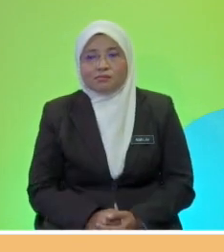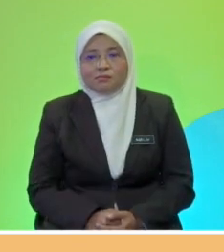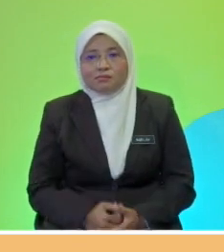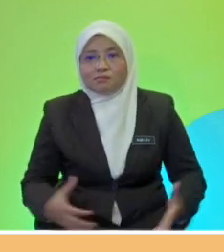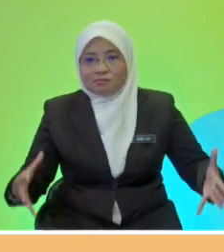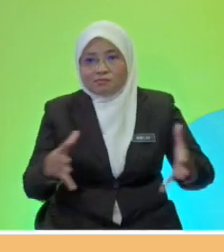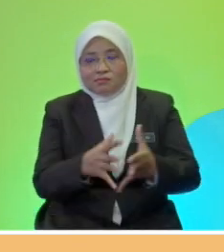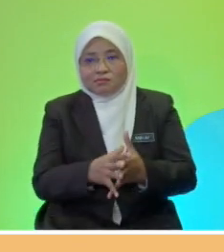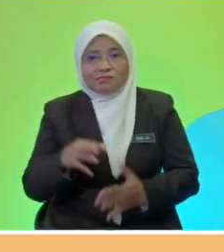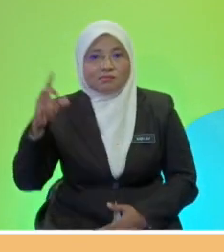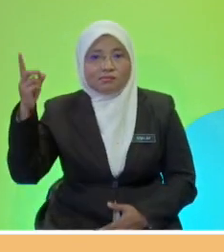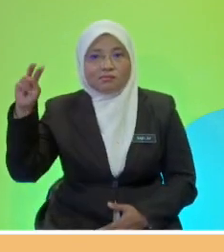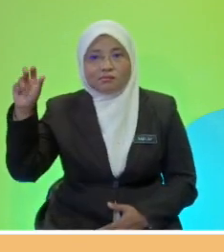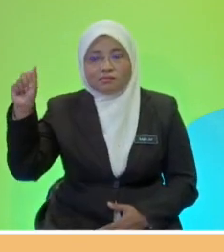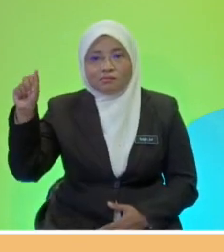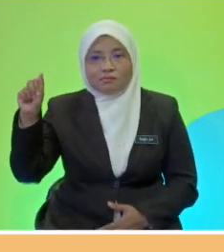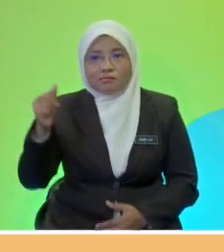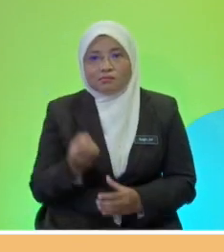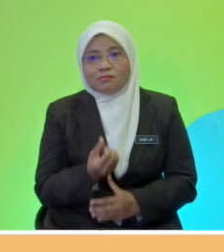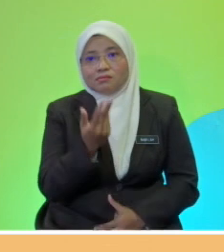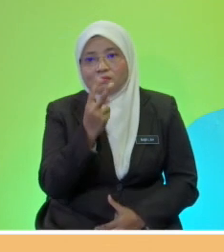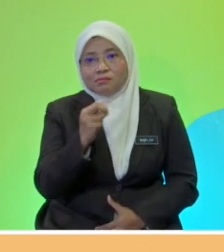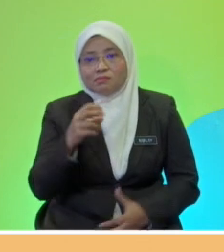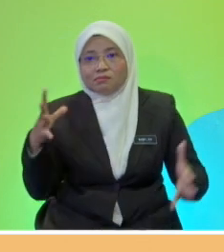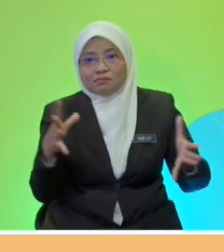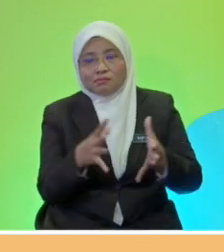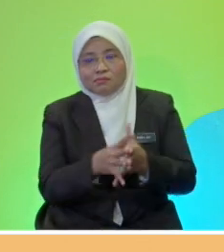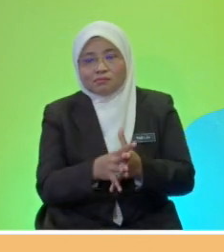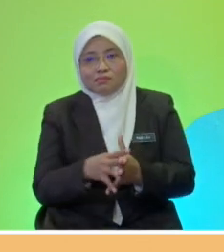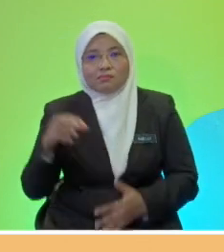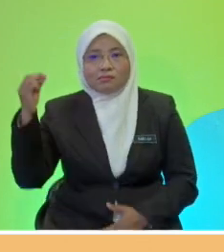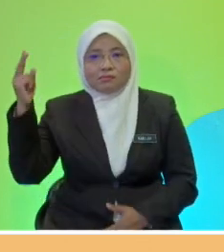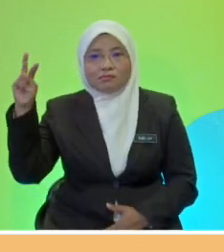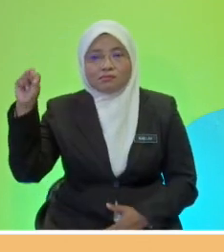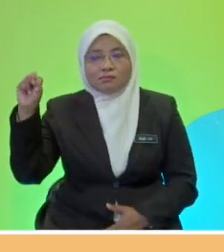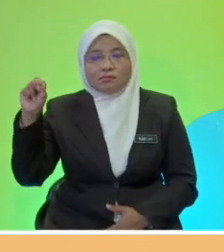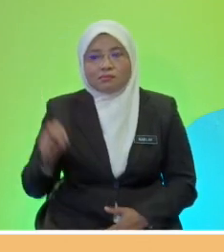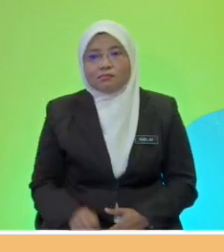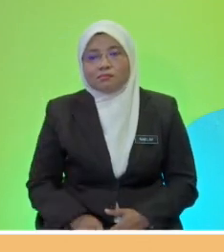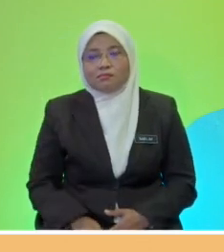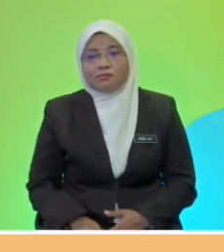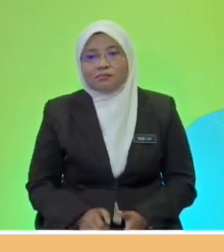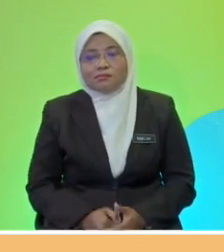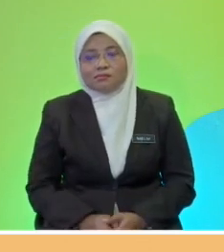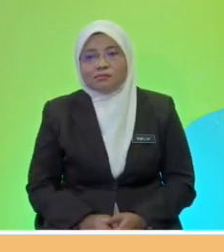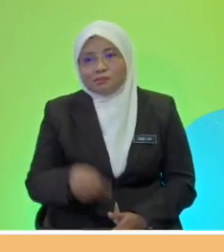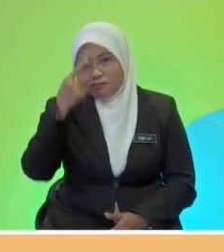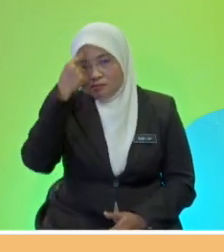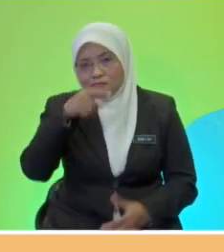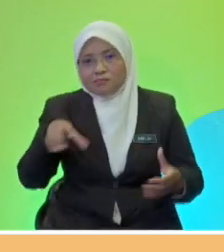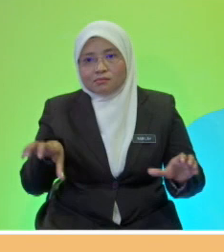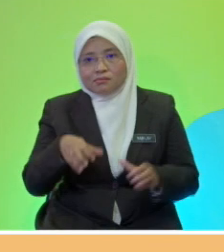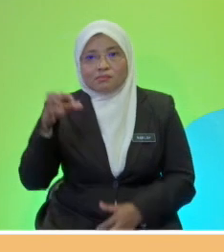bacteria atau DNI manusia dikomunikasikan dengan DNA daripada gula untuk mencipta DNA